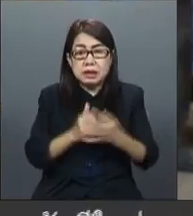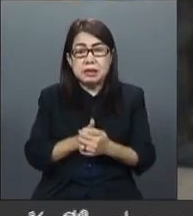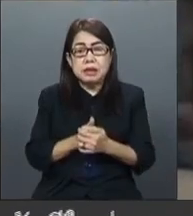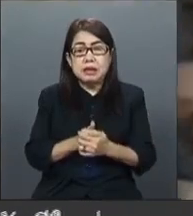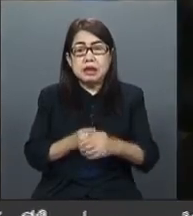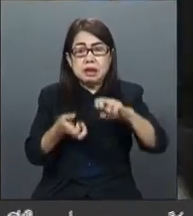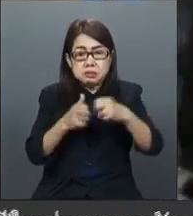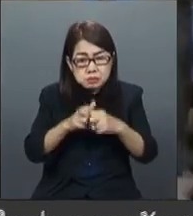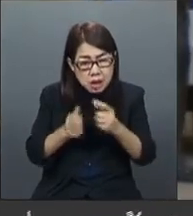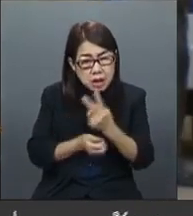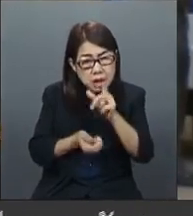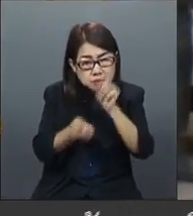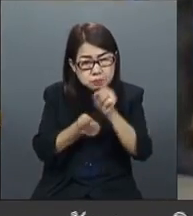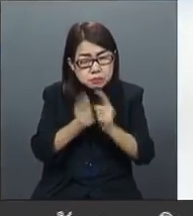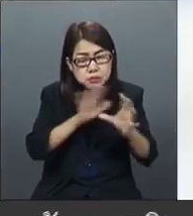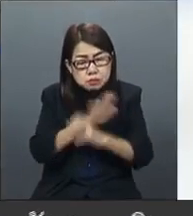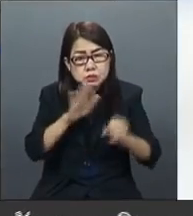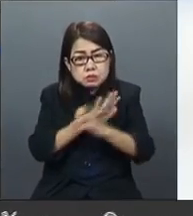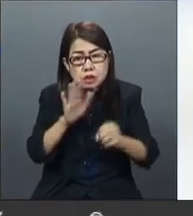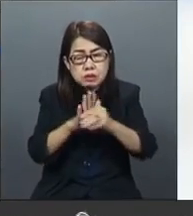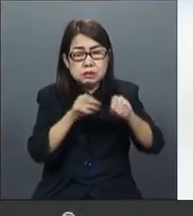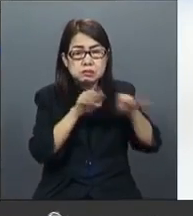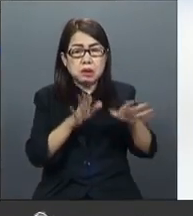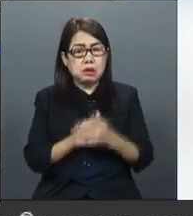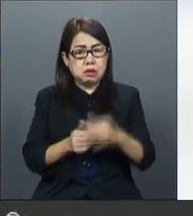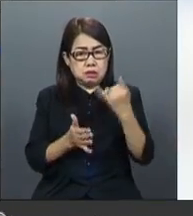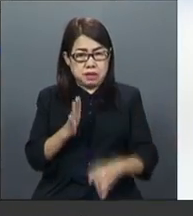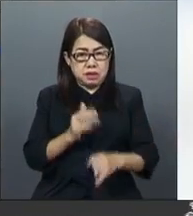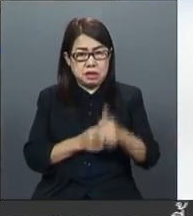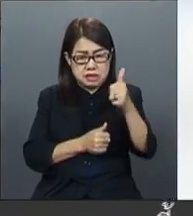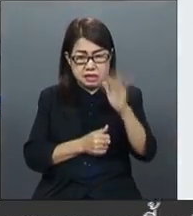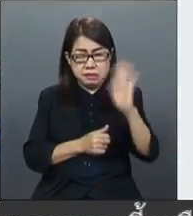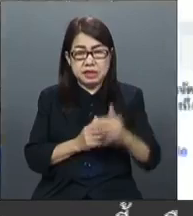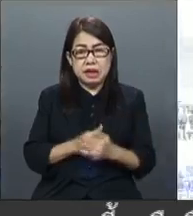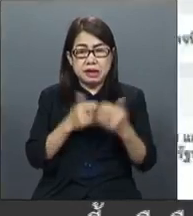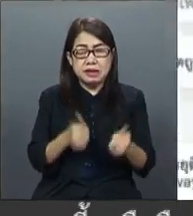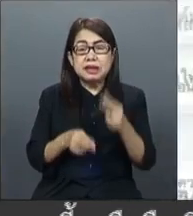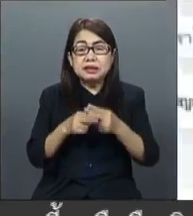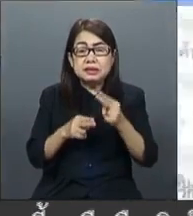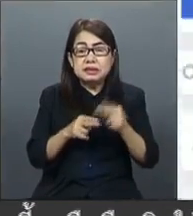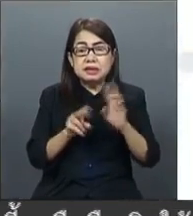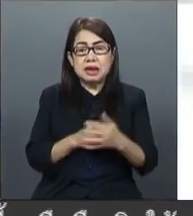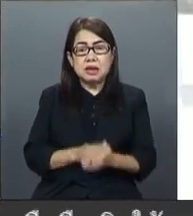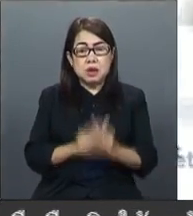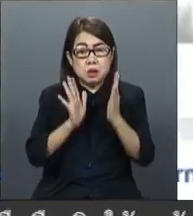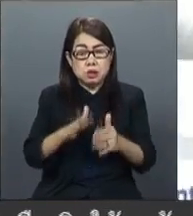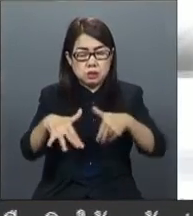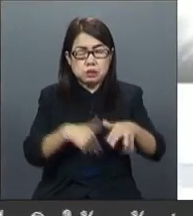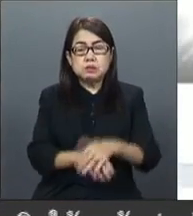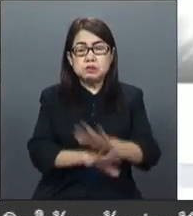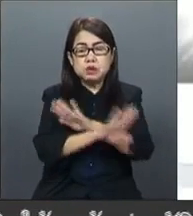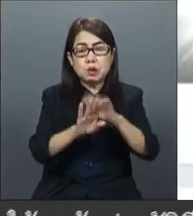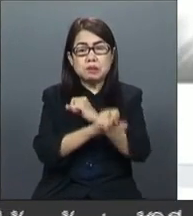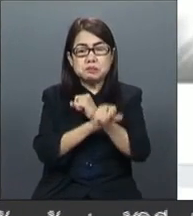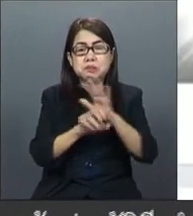เขาออกมามันก็ไม่ใช่เรื่องดี ขณะเพจซึ่งใช้ชื่อว่าพลเมืองต่อต้านซิงเกิลเกตเวย์ยังคงประกาศผ่านสื่